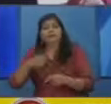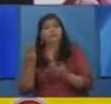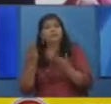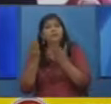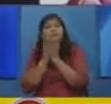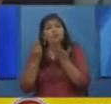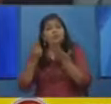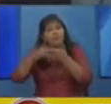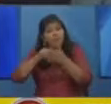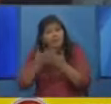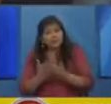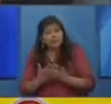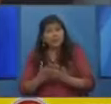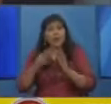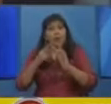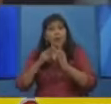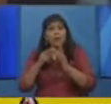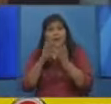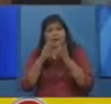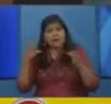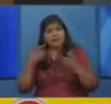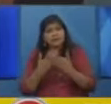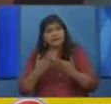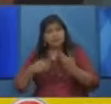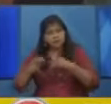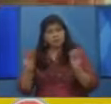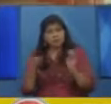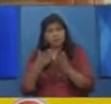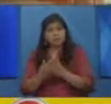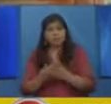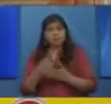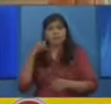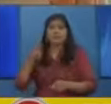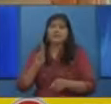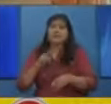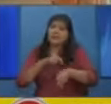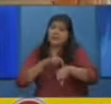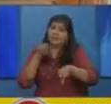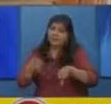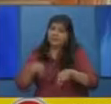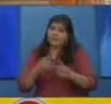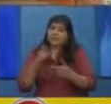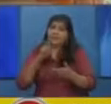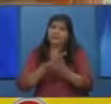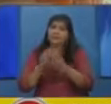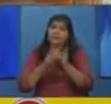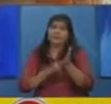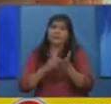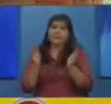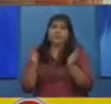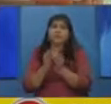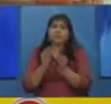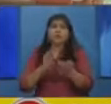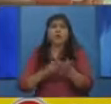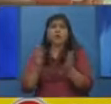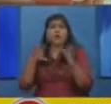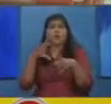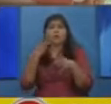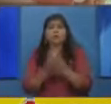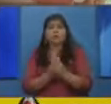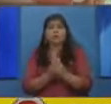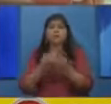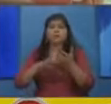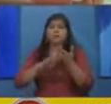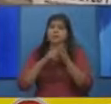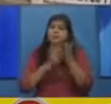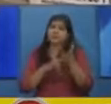भी ऑनलाइन क्लासेस शुरू कर दी है। वहीं चंडीगढ़ में एक एनजीओ चलाने वाले संदीप कुमार